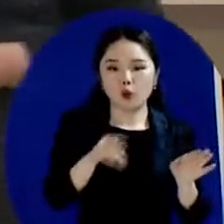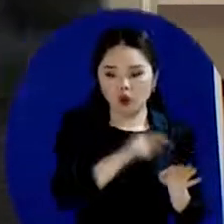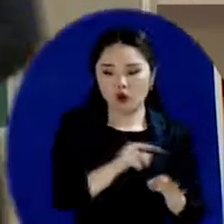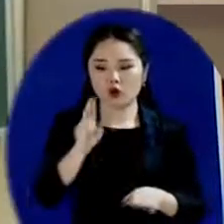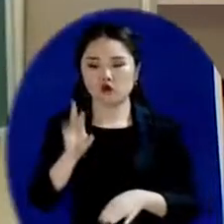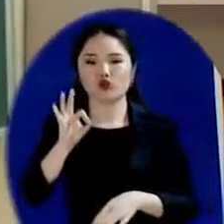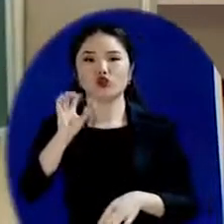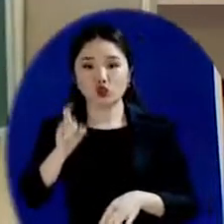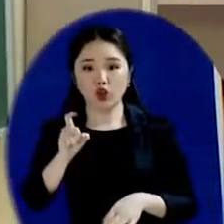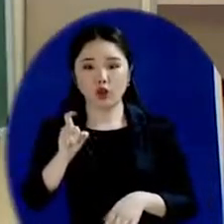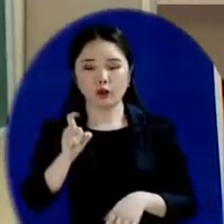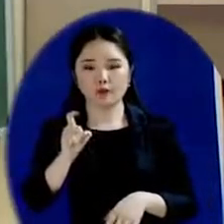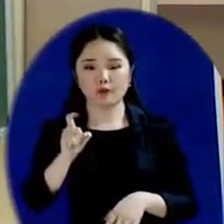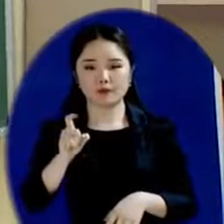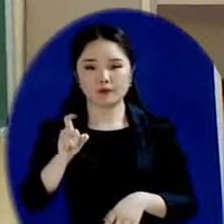цох гэсэн